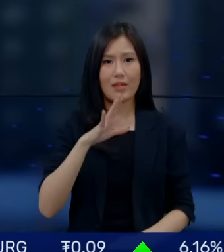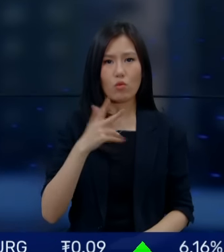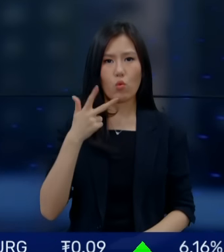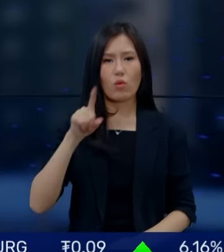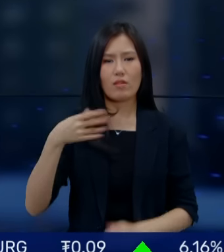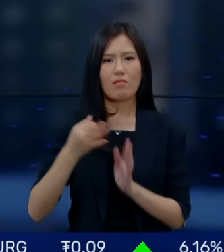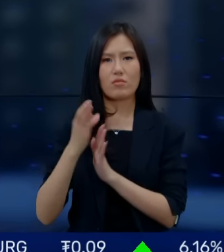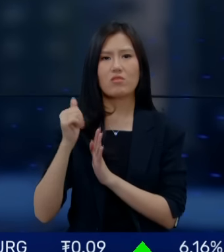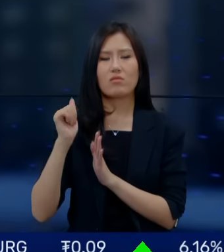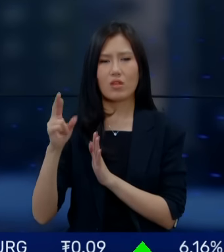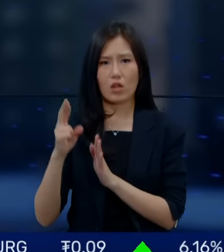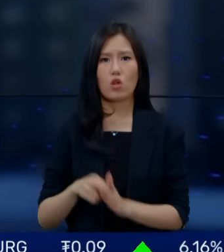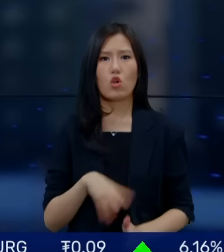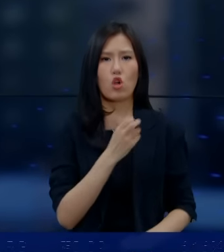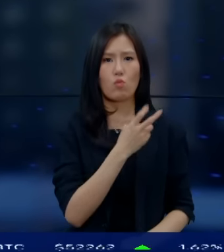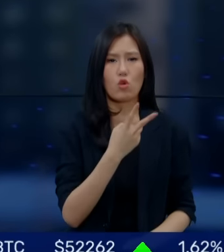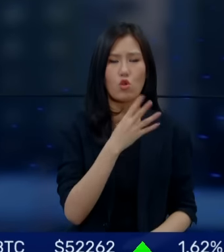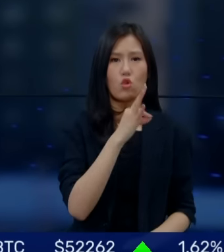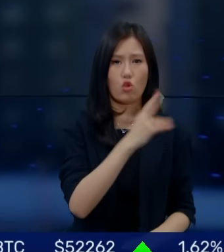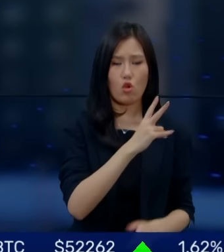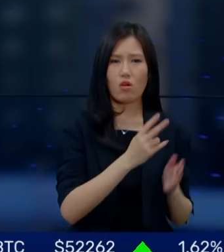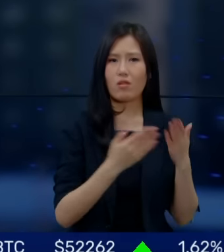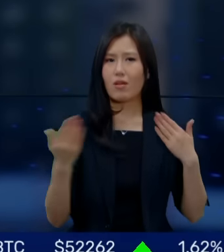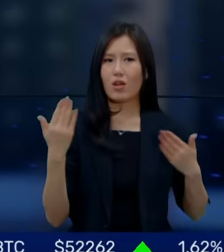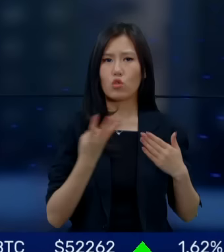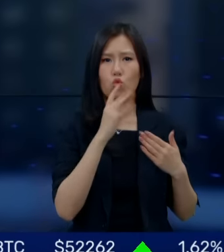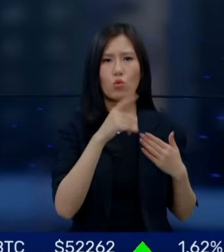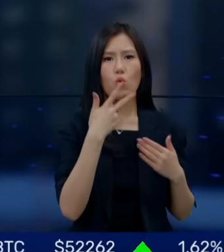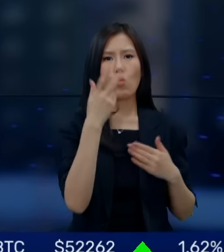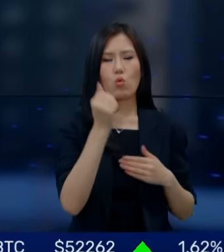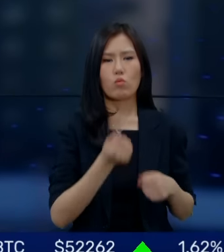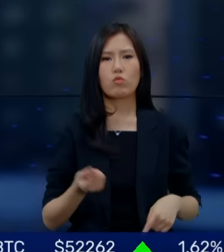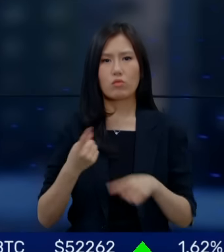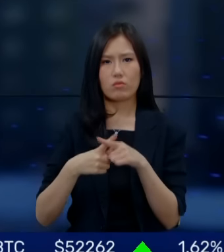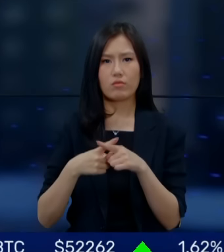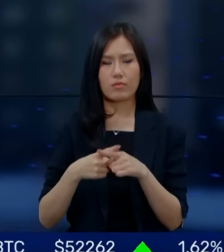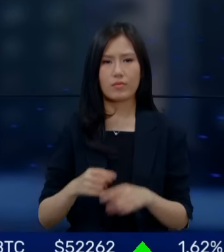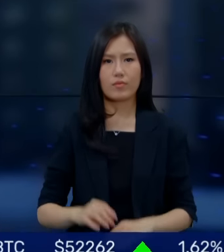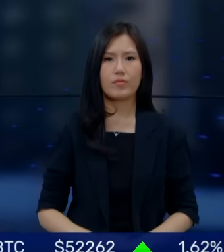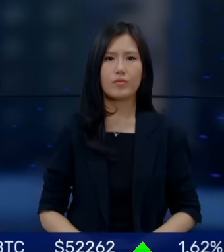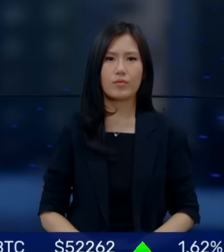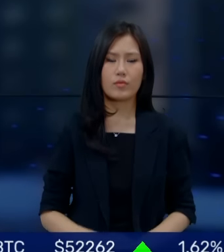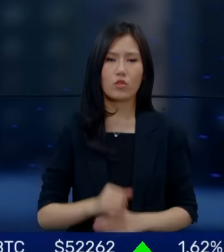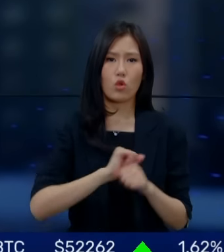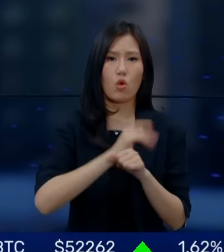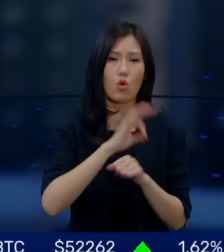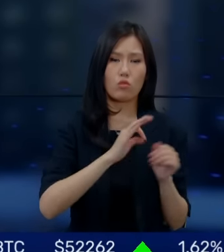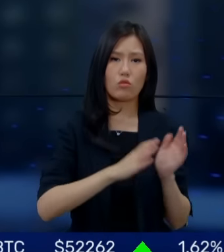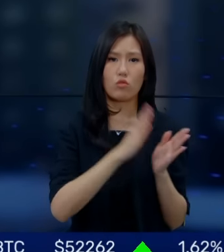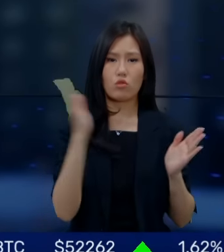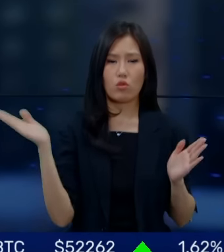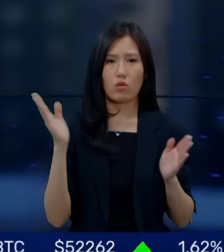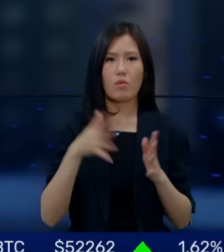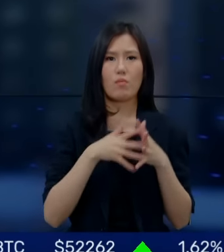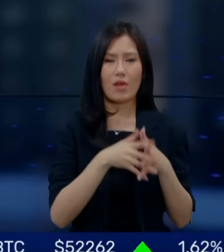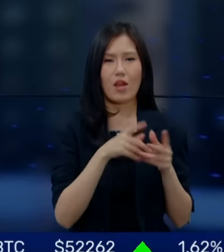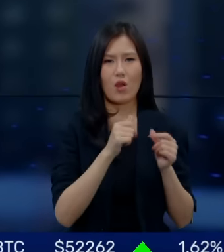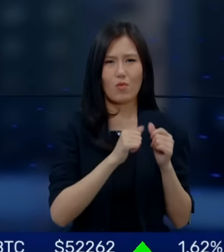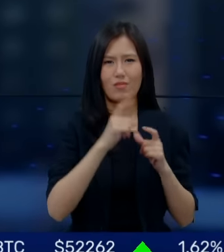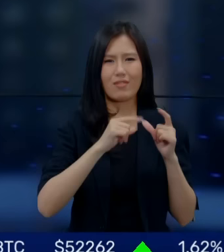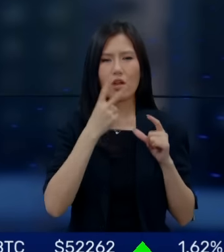хүрсэн. За энэ нь 2022 оноос 4.3 хувиар өссөн үзүүлэлт. Хэдий ковидос хойш орон сууцны харьцангуй тогтвортой